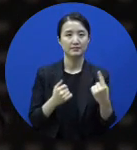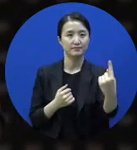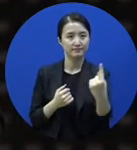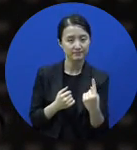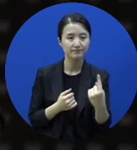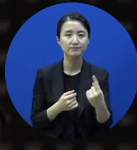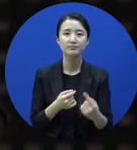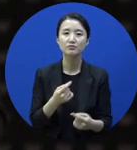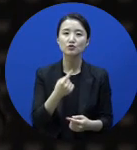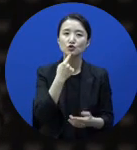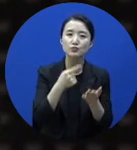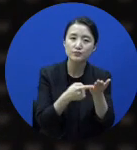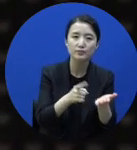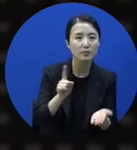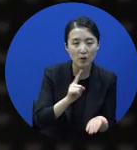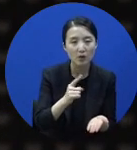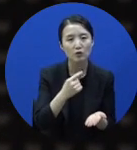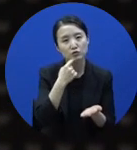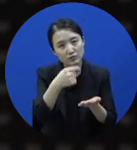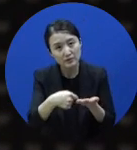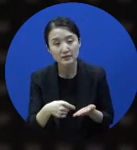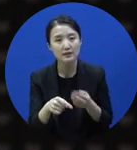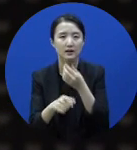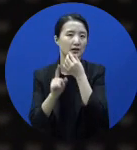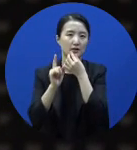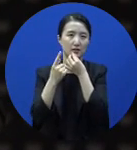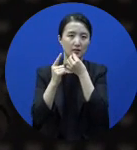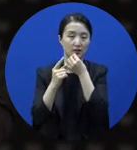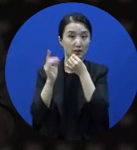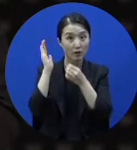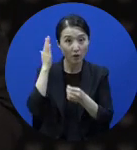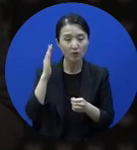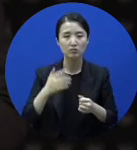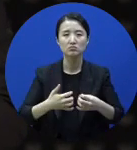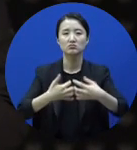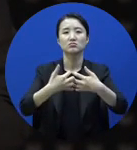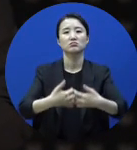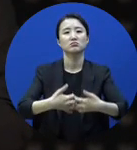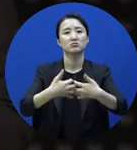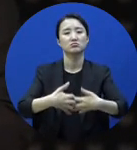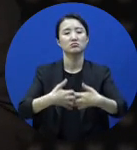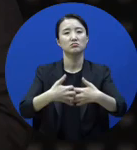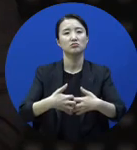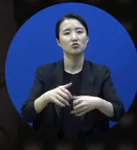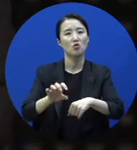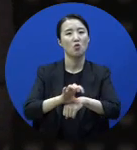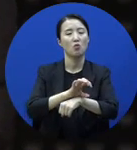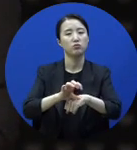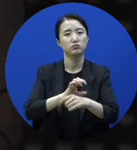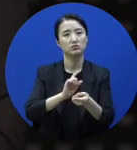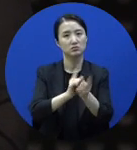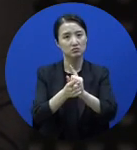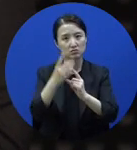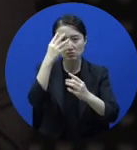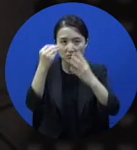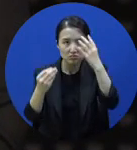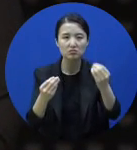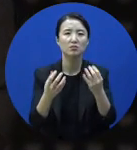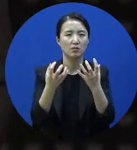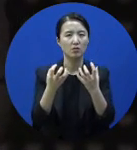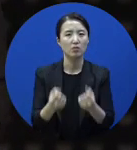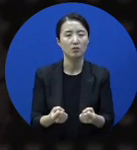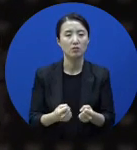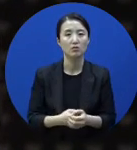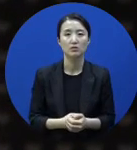있는데, 이거는 뭐 지금 최근에 가장 빠르게 성공하고 있는 사람을 대체하는 역할이 아닌가 싶습니다. 이만큼